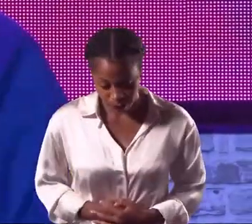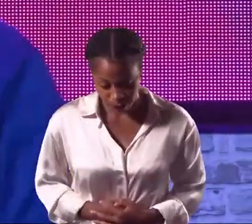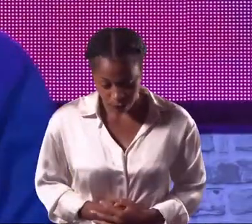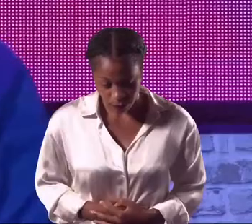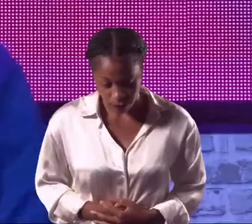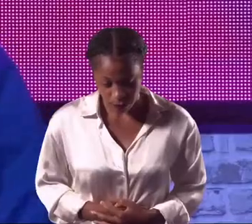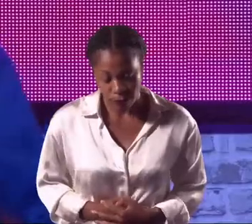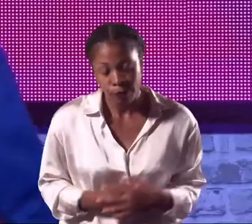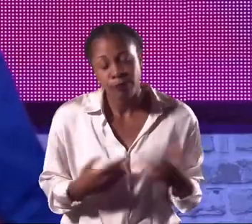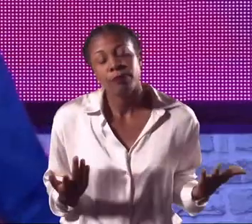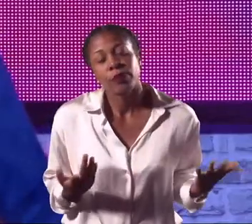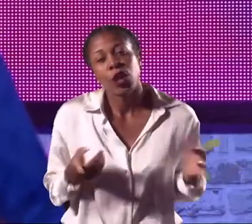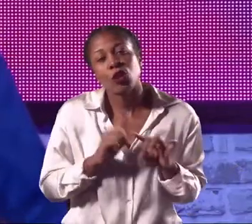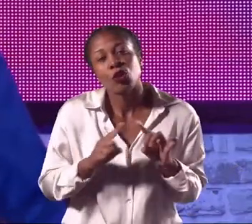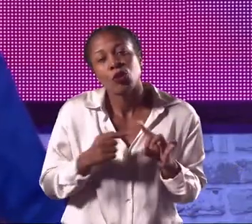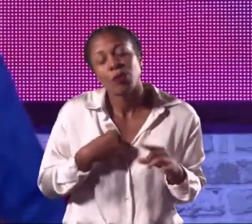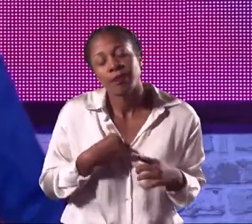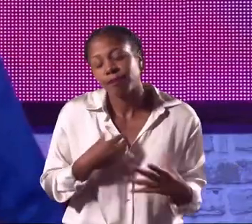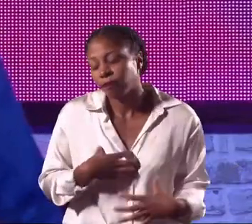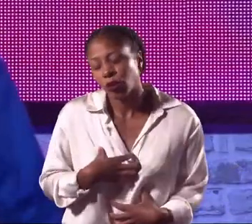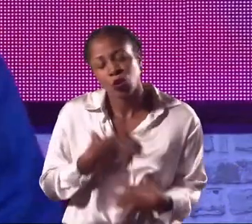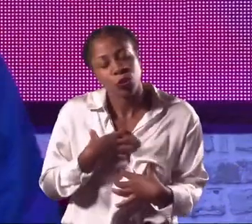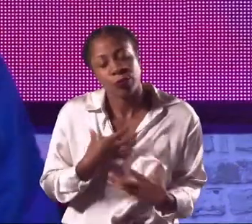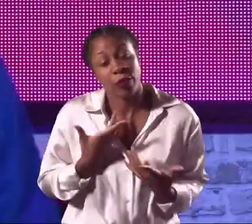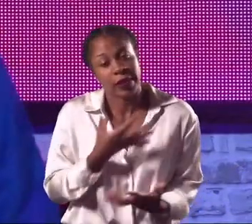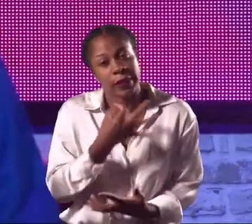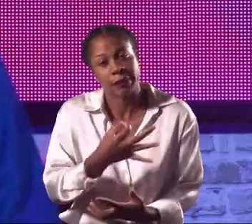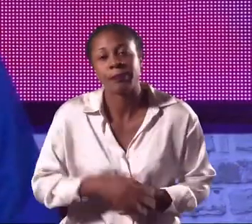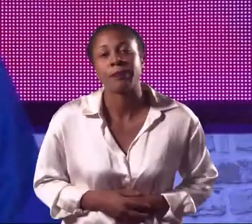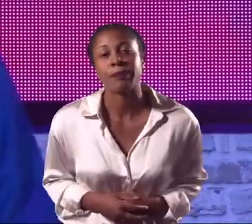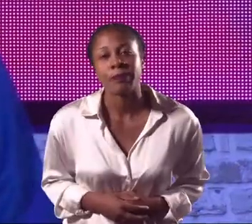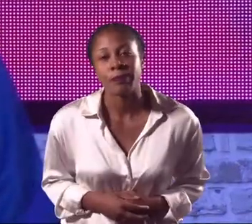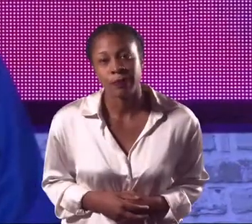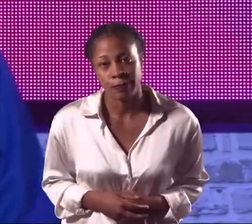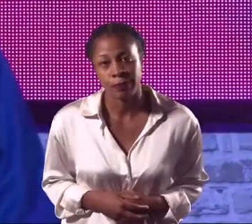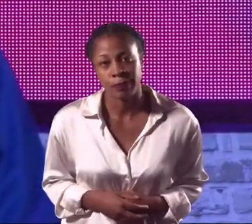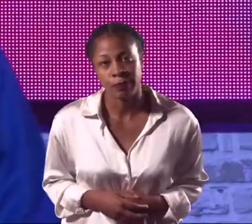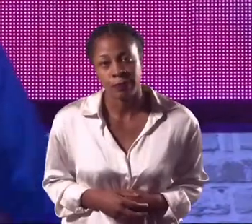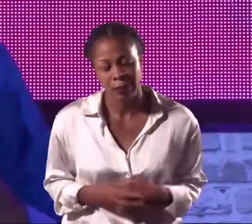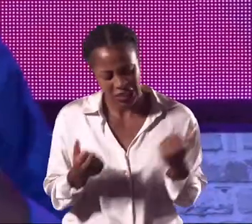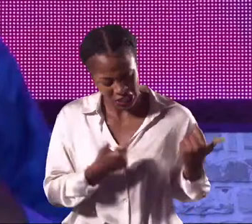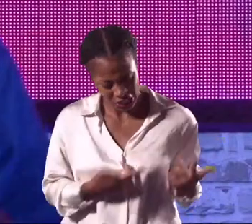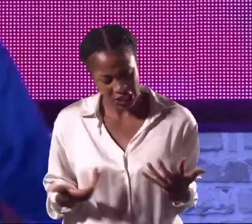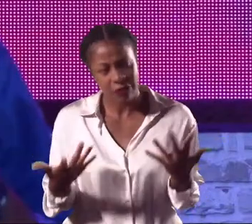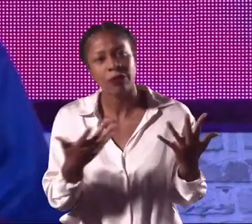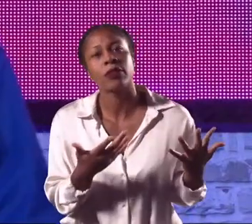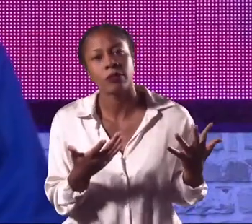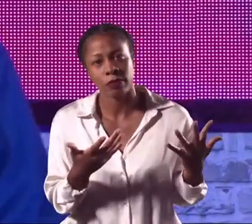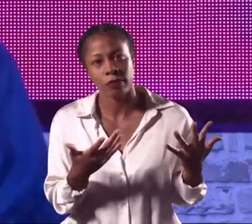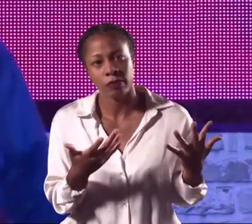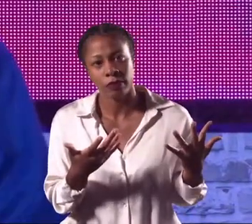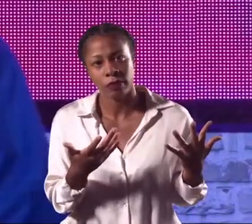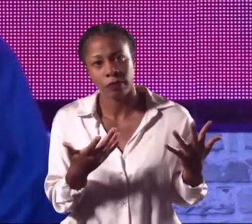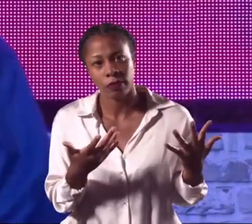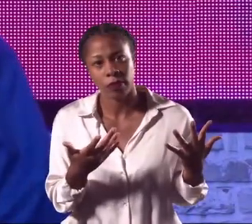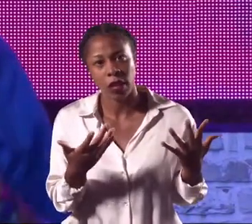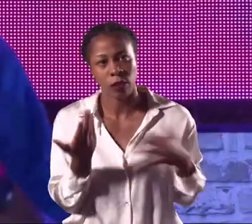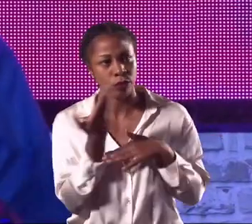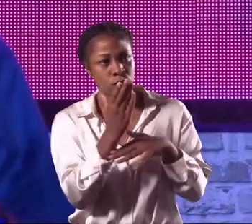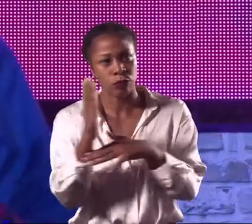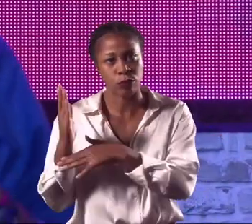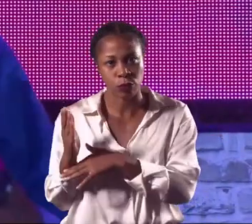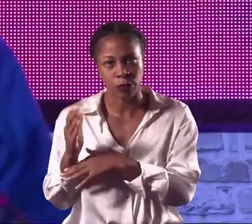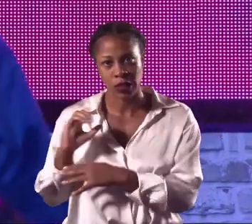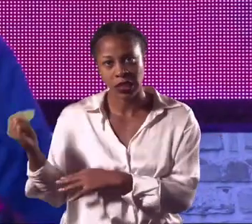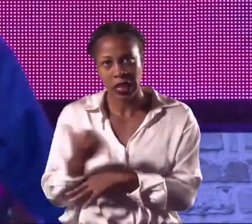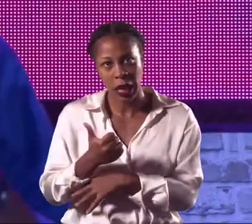Il y a quelque chose qui, moi, me choque, je tiens à vous le dire. C'est les chiffres tels qu'on les fait paraître aujourd'hui dans la